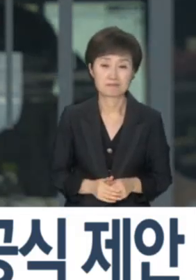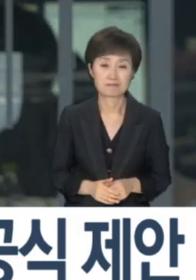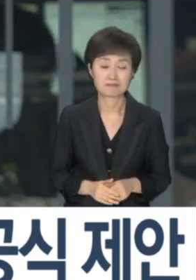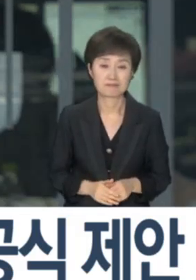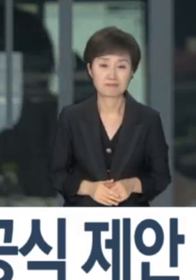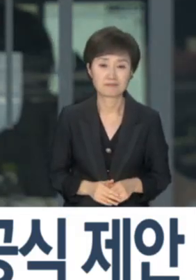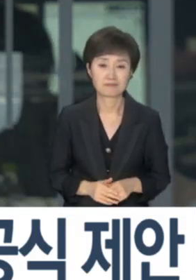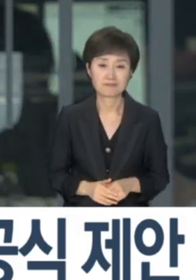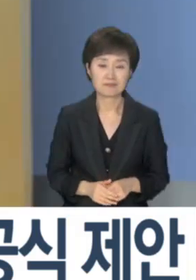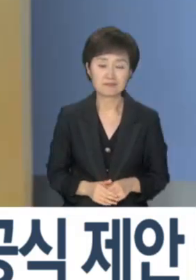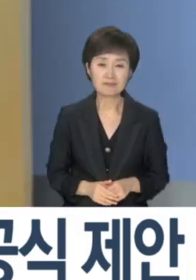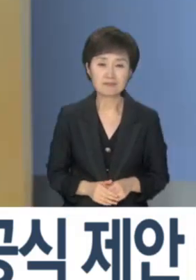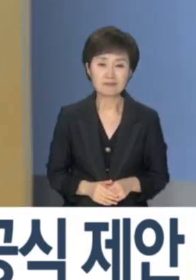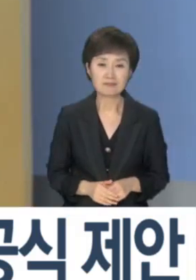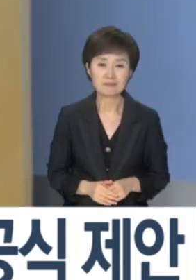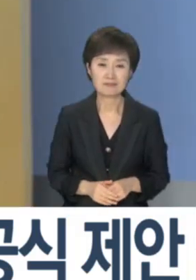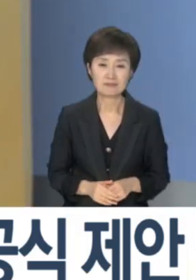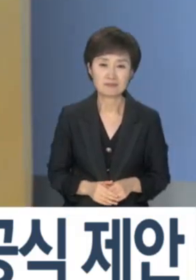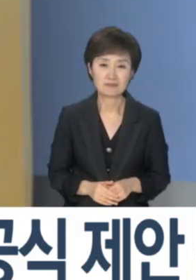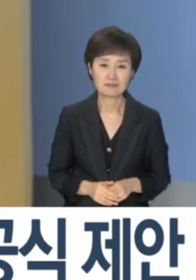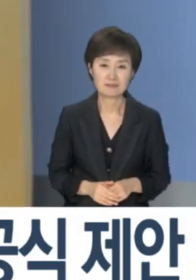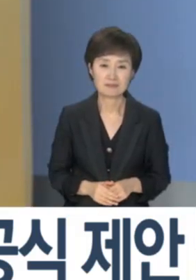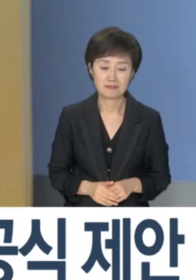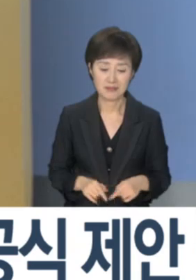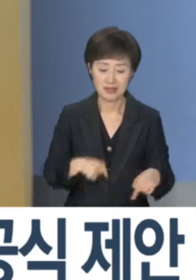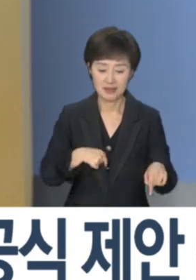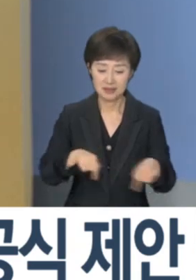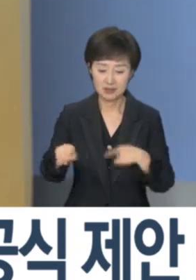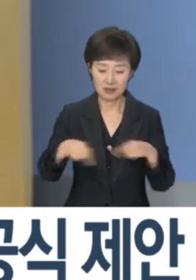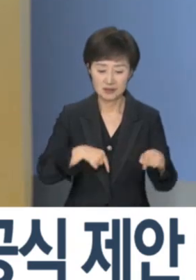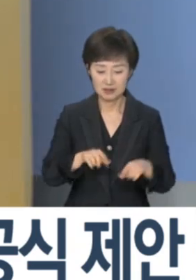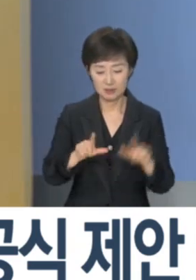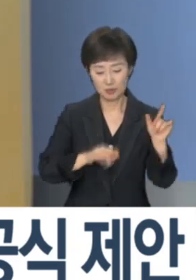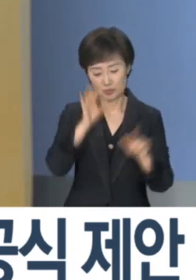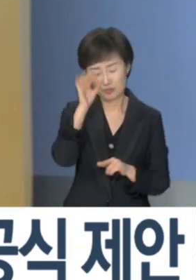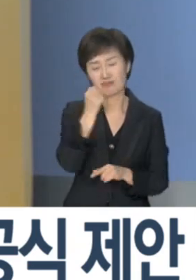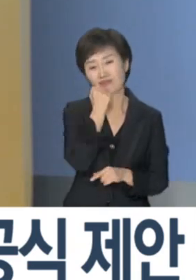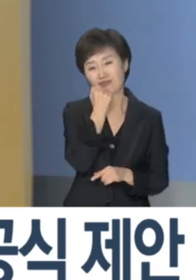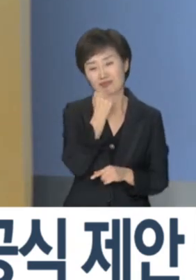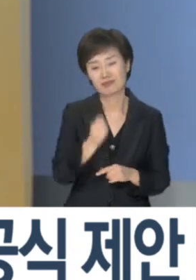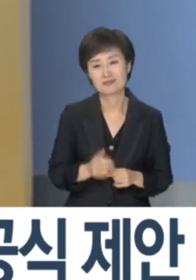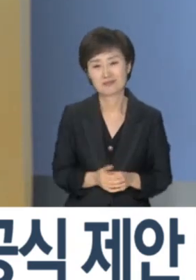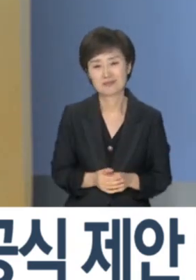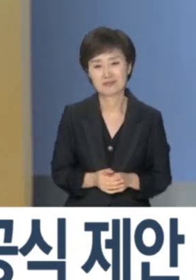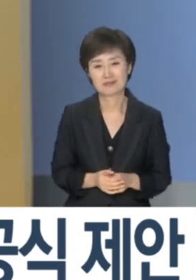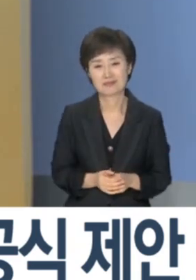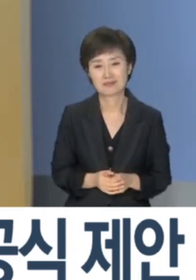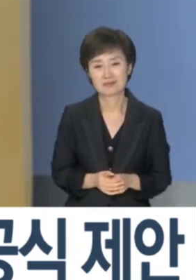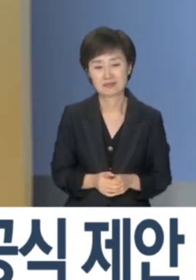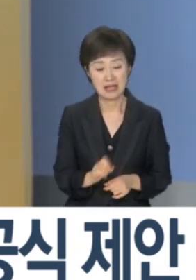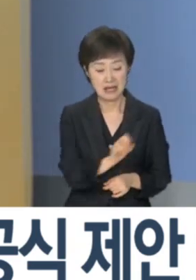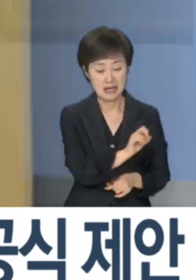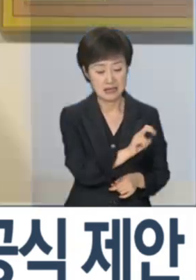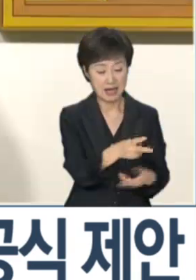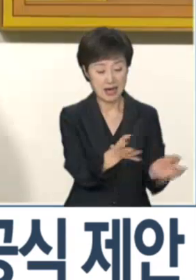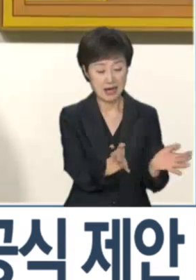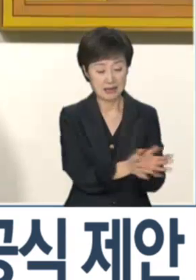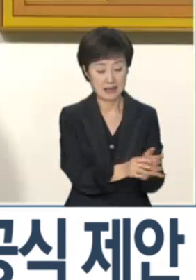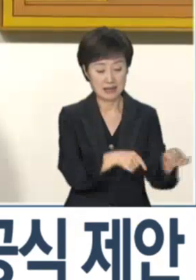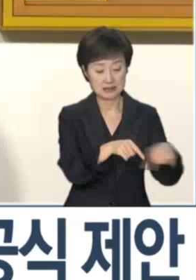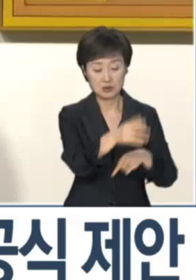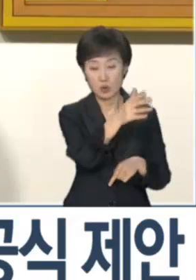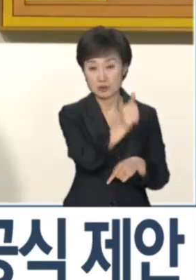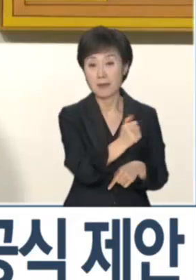들으셨습니까? 뭐 정치를 저는 희화화시킨다고 봅니다. 야당의 지도자고 전직 총리